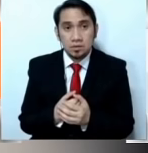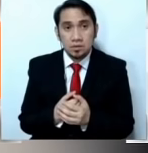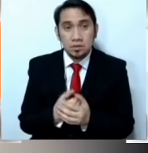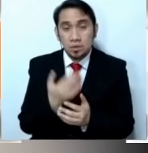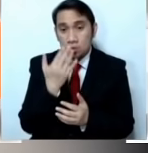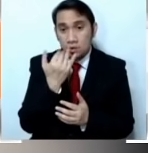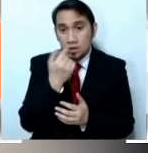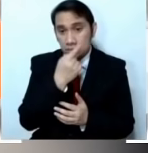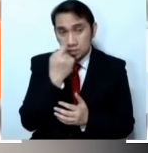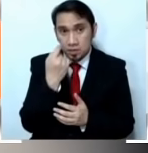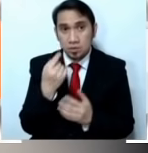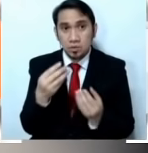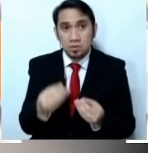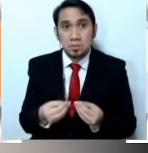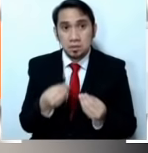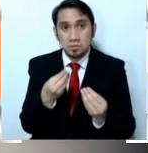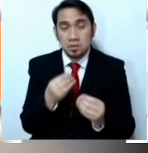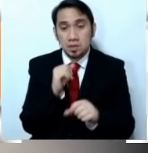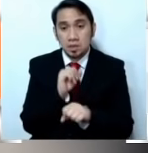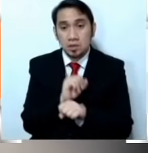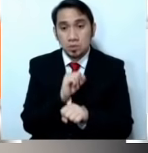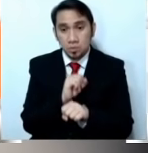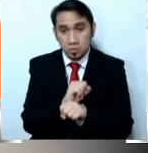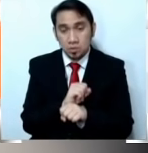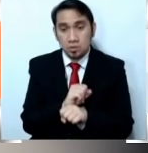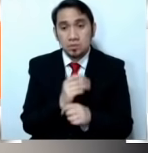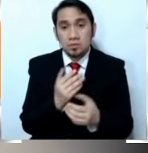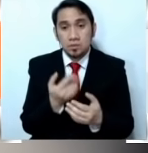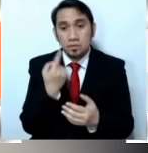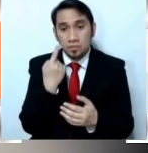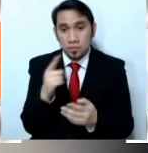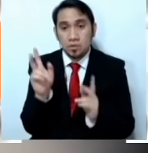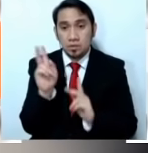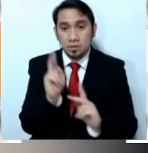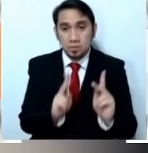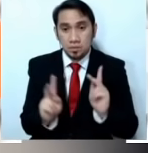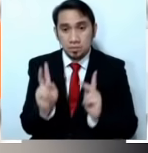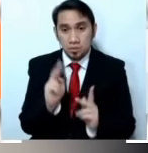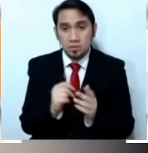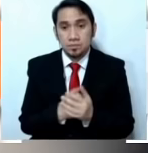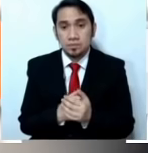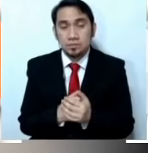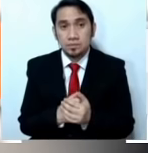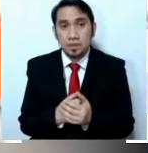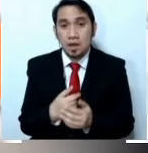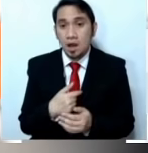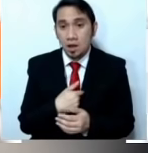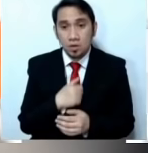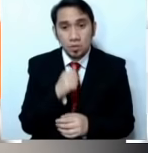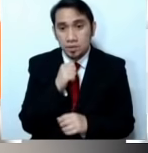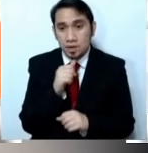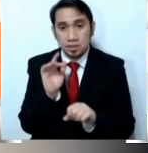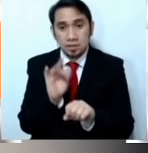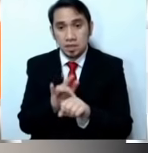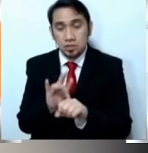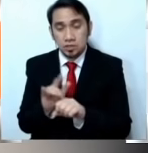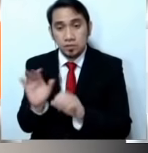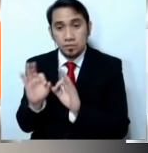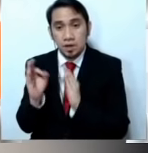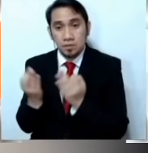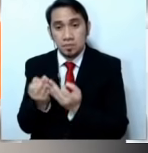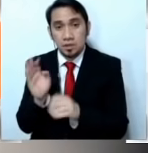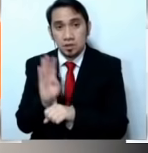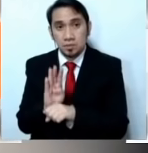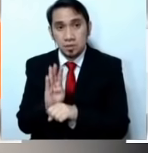na trabaho at kabuhayan sa mga tao. Hinding-hindi ako nakikialam dyan, wala akong benepisyo